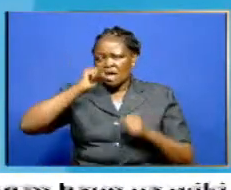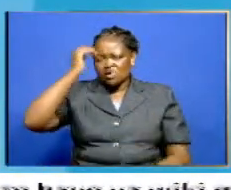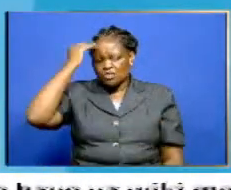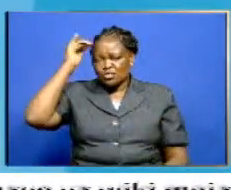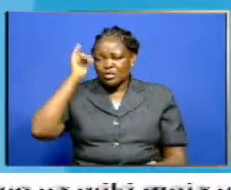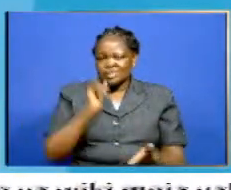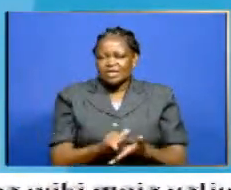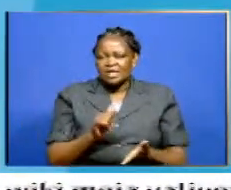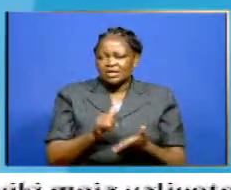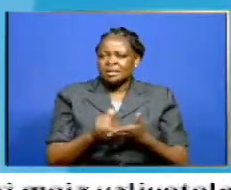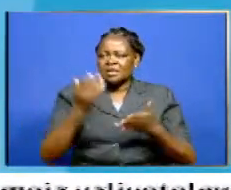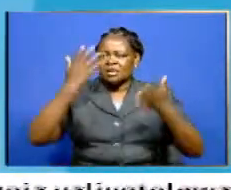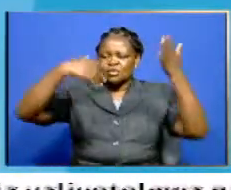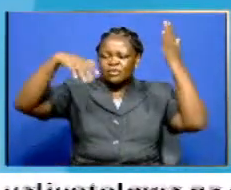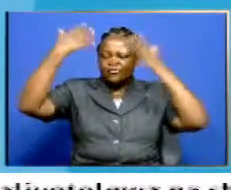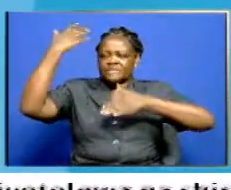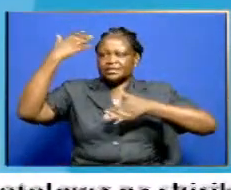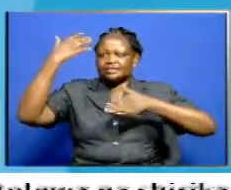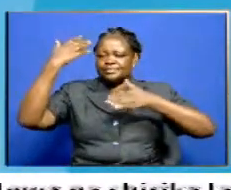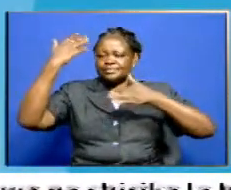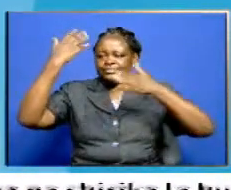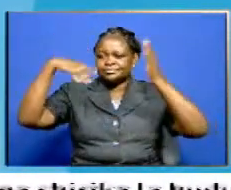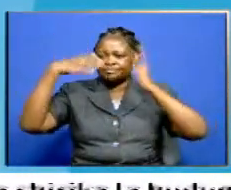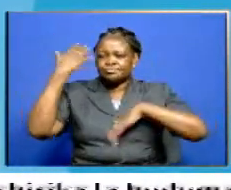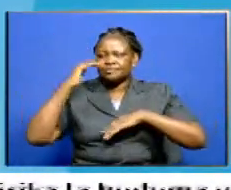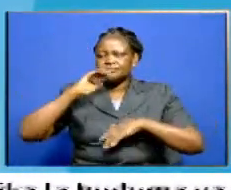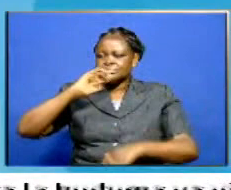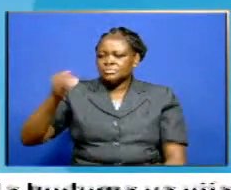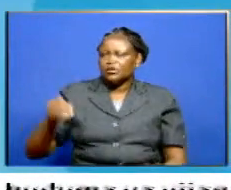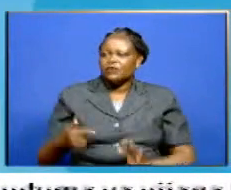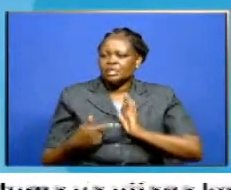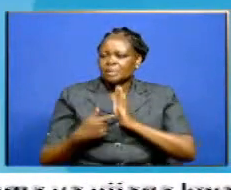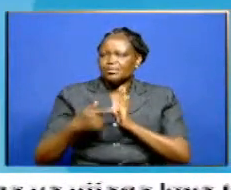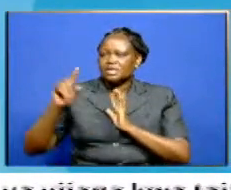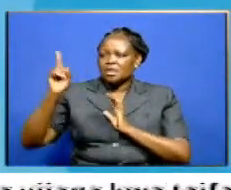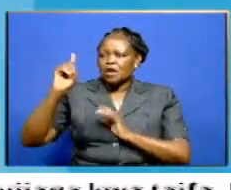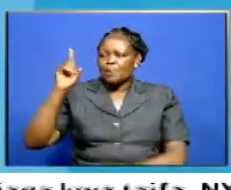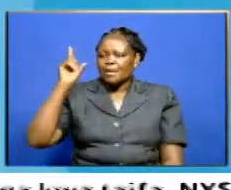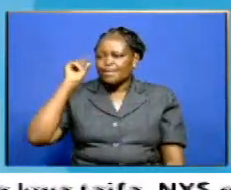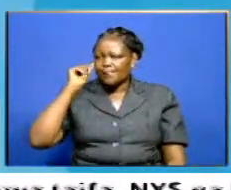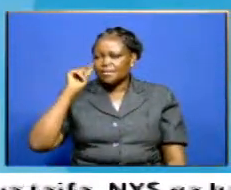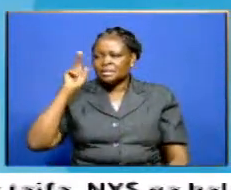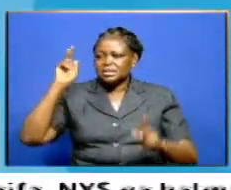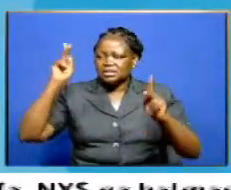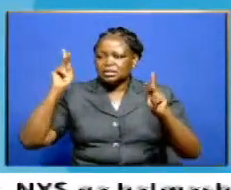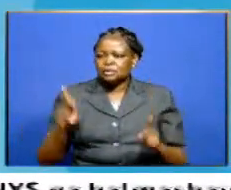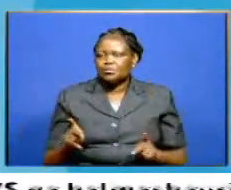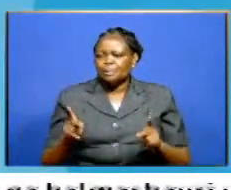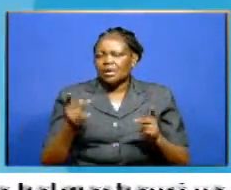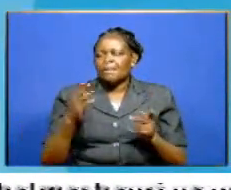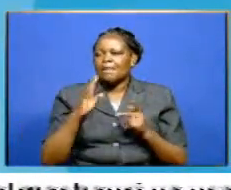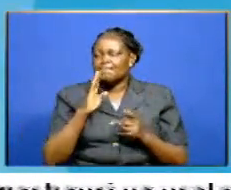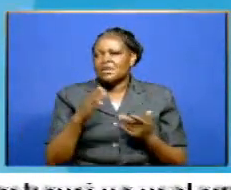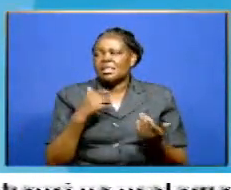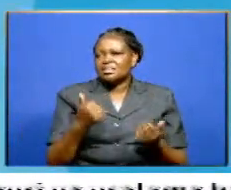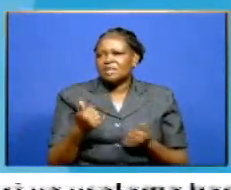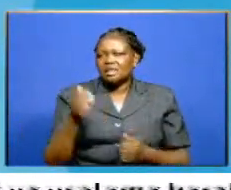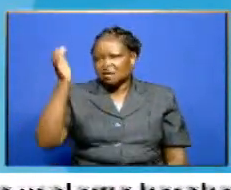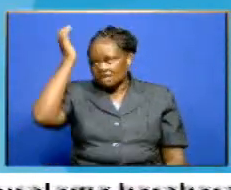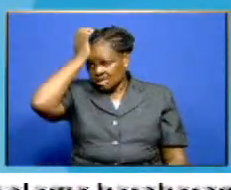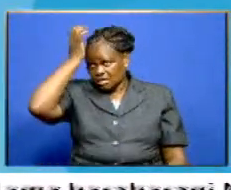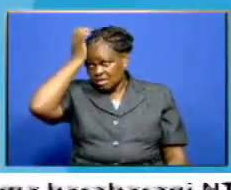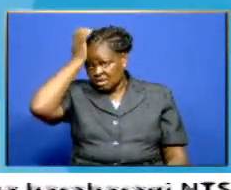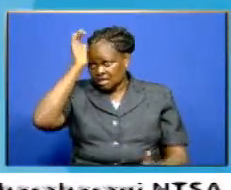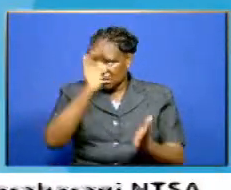katika vyuo vikuu, vyuo viko katika miji mikuu, kwa mfano Nairobi, Mombasa, Kisumu, na maybe miji kama Eldoret na